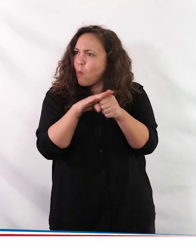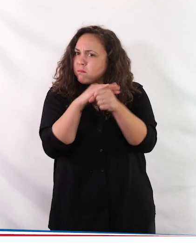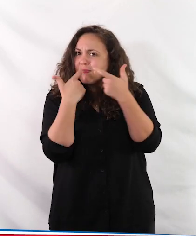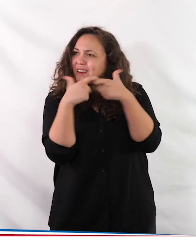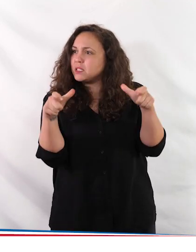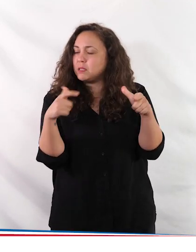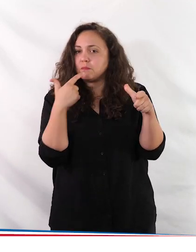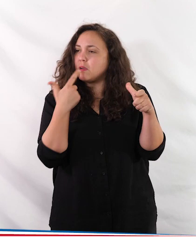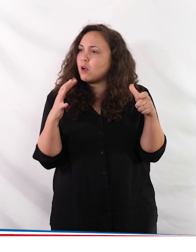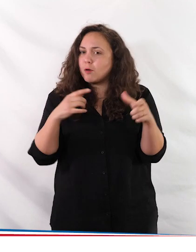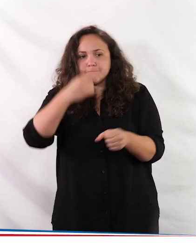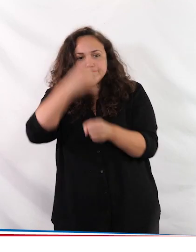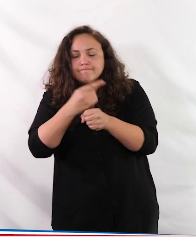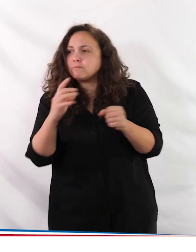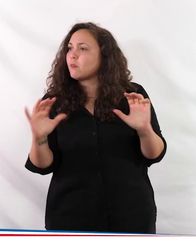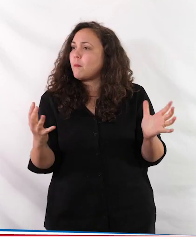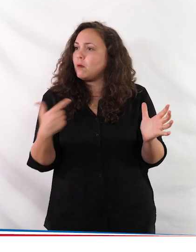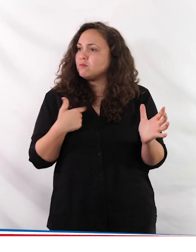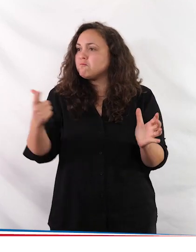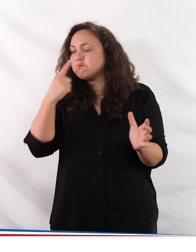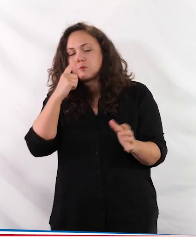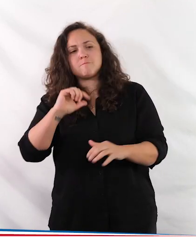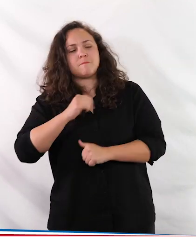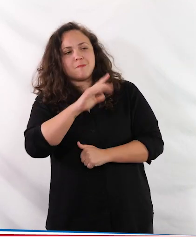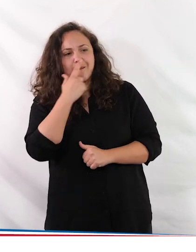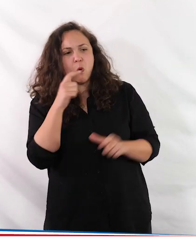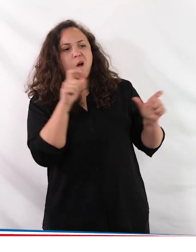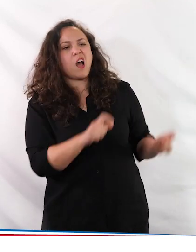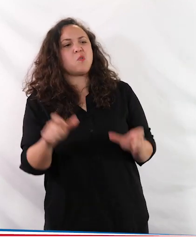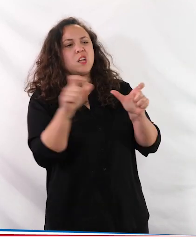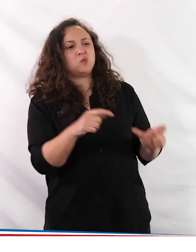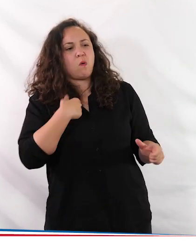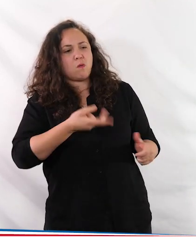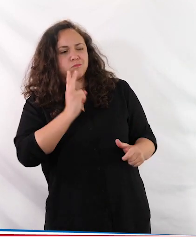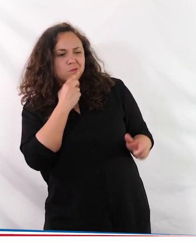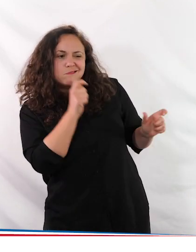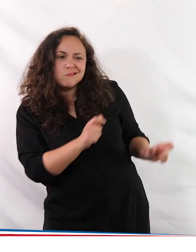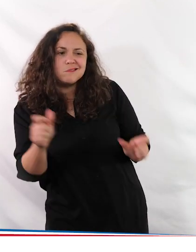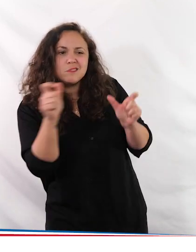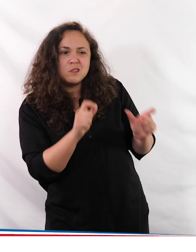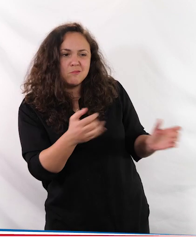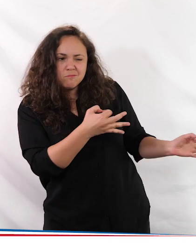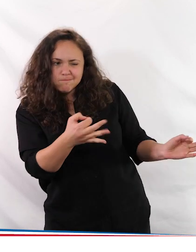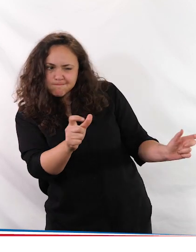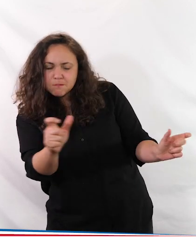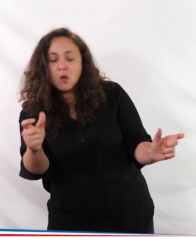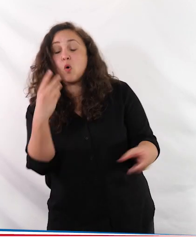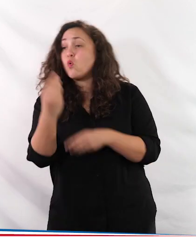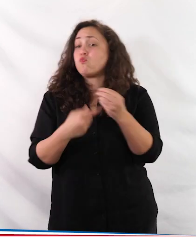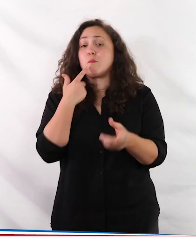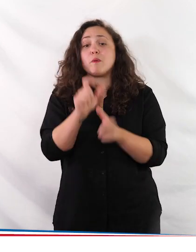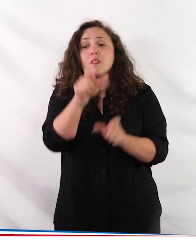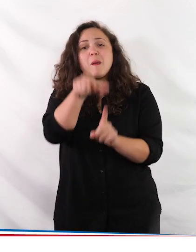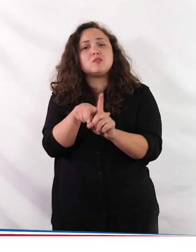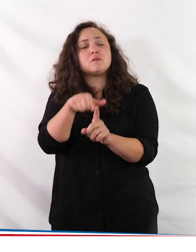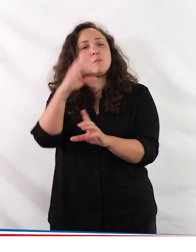accessibles? Vous proposez une autorité de régulation, former les développeurs. Là, pour le coup, pour tous ceux